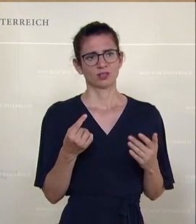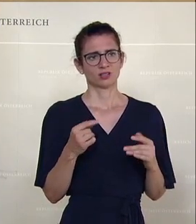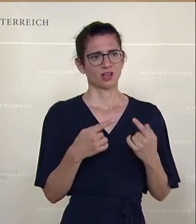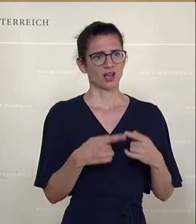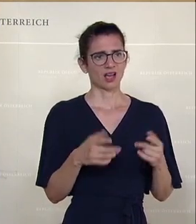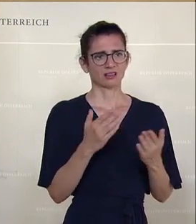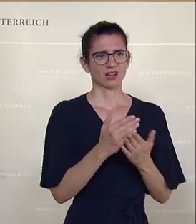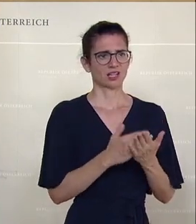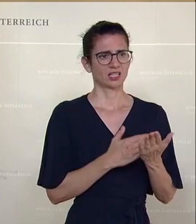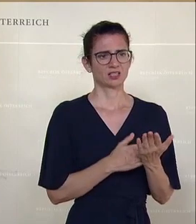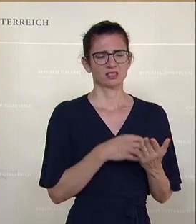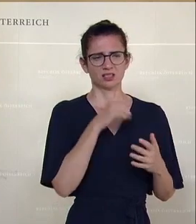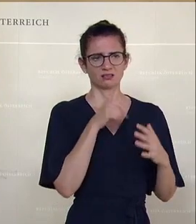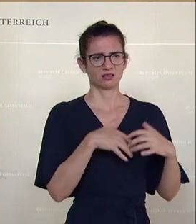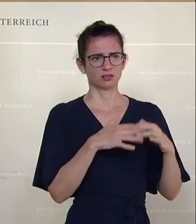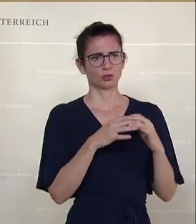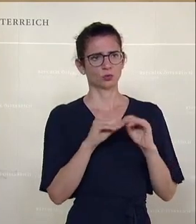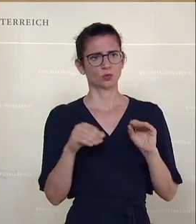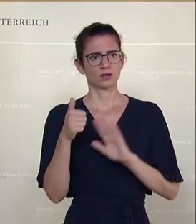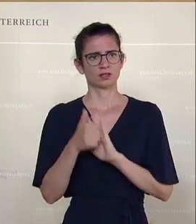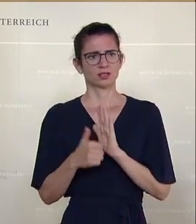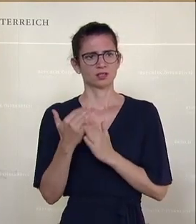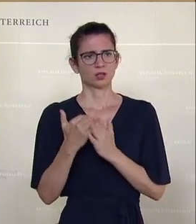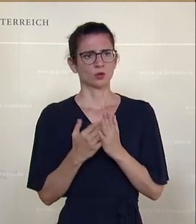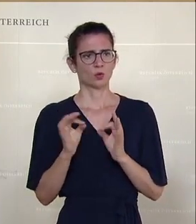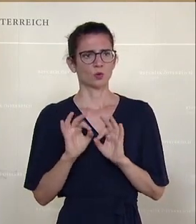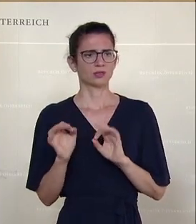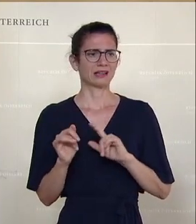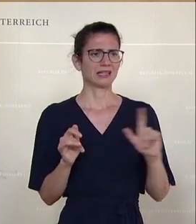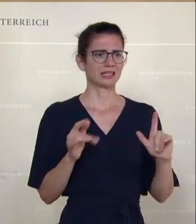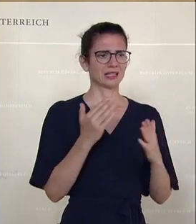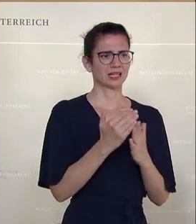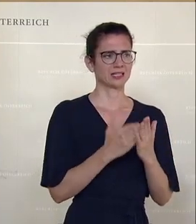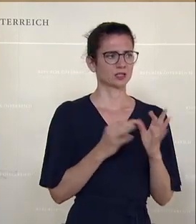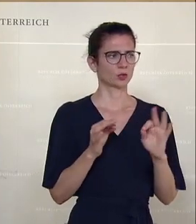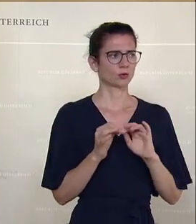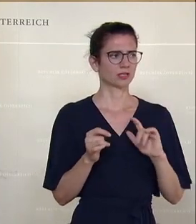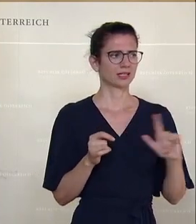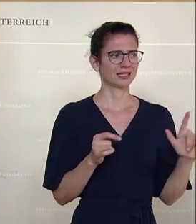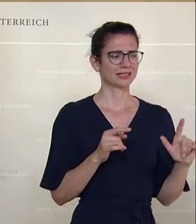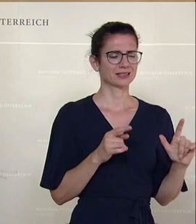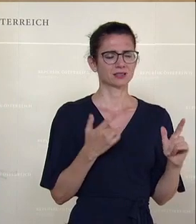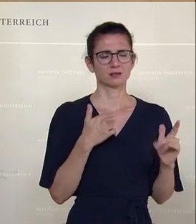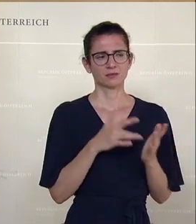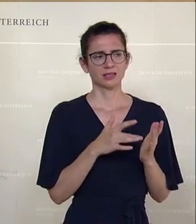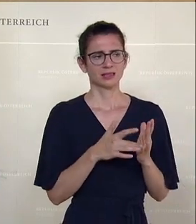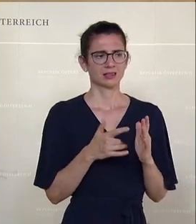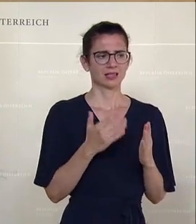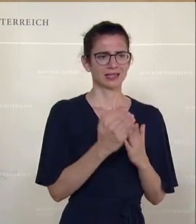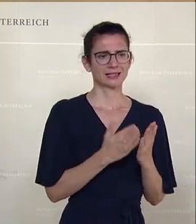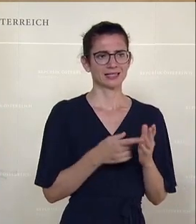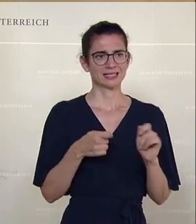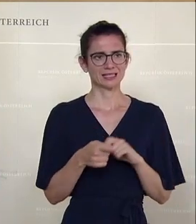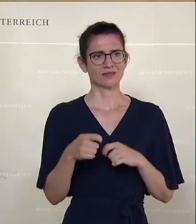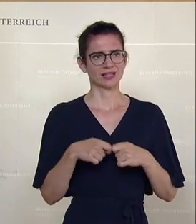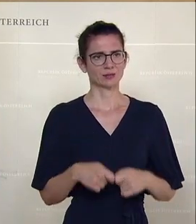mehr zustande kommen, außer Einheitslisten oder linke und linkslinke Listen und vieles andere mehr. Die Zwangsmitgliedschaft,